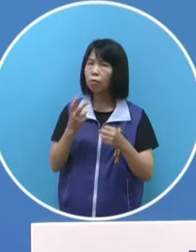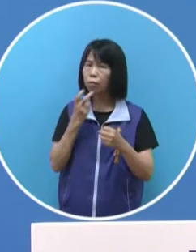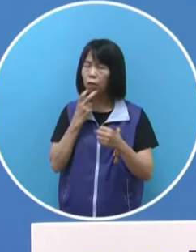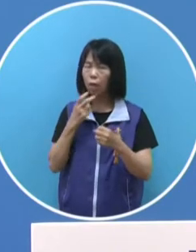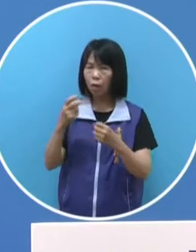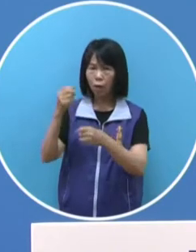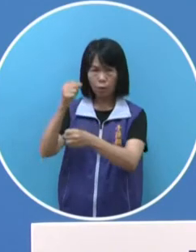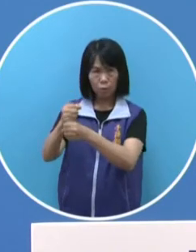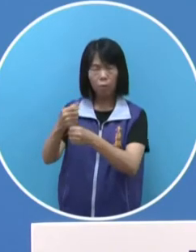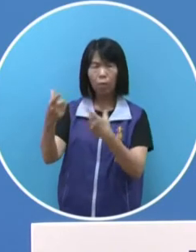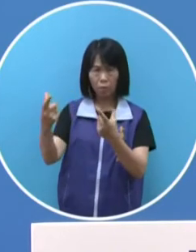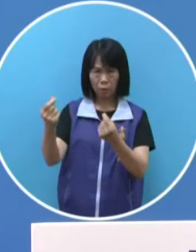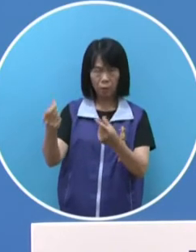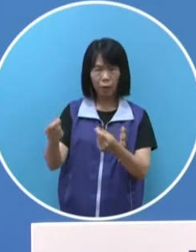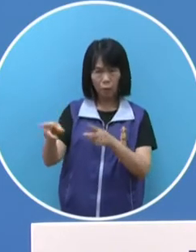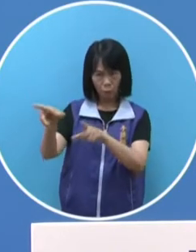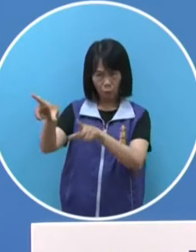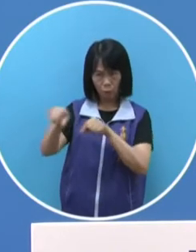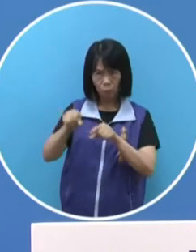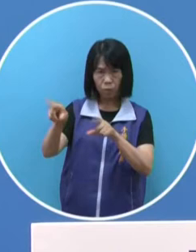致，脚步一致，